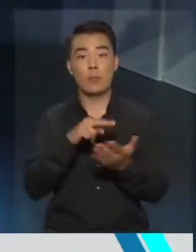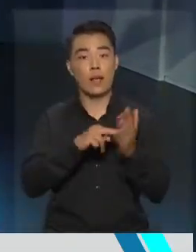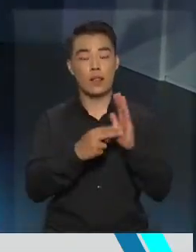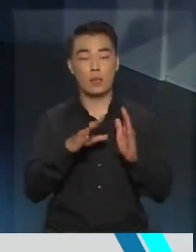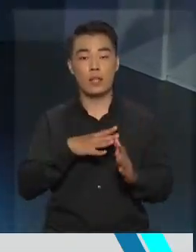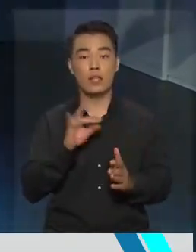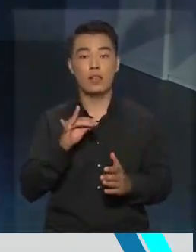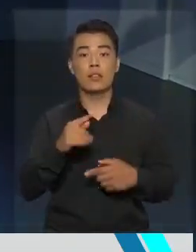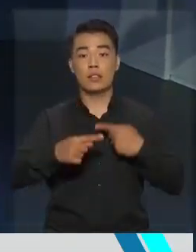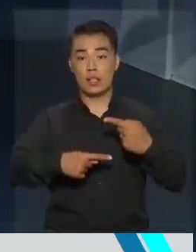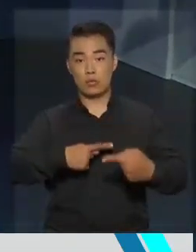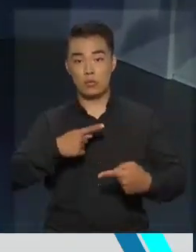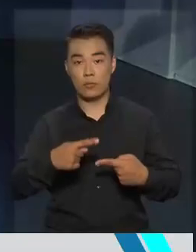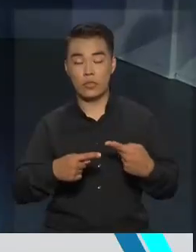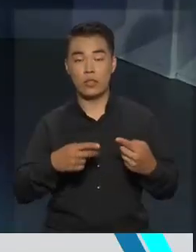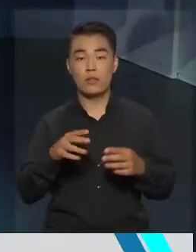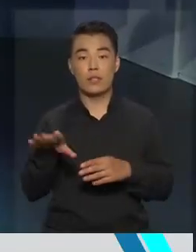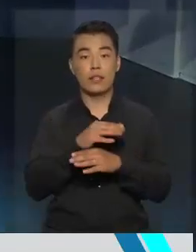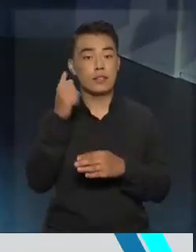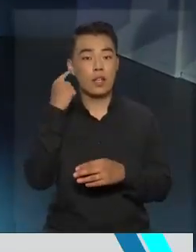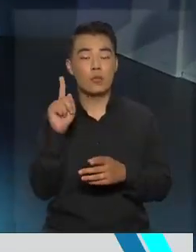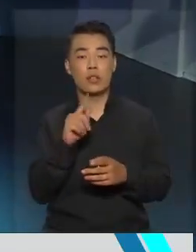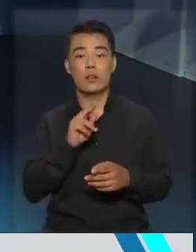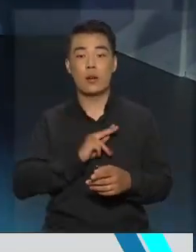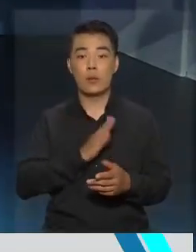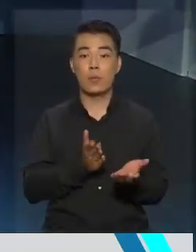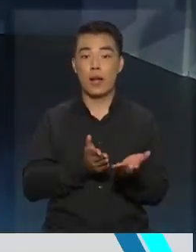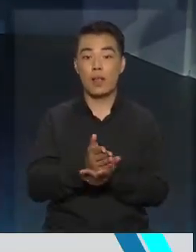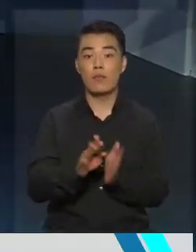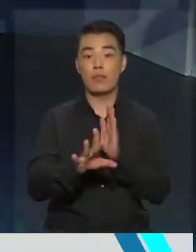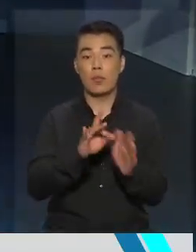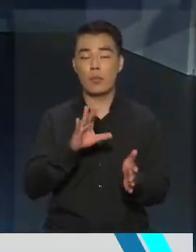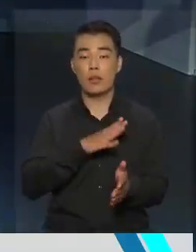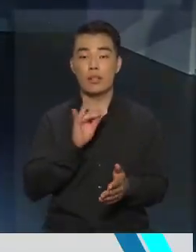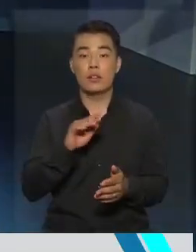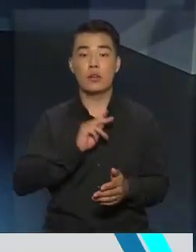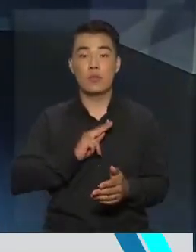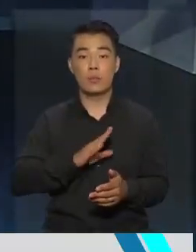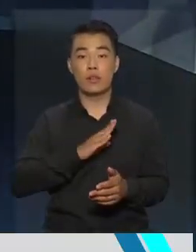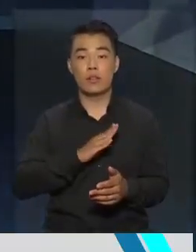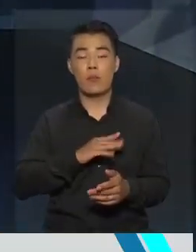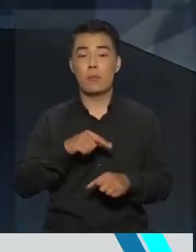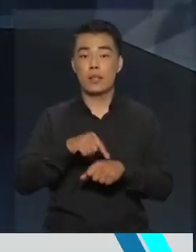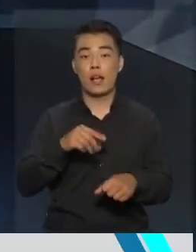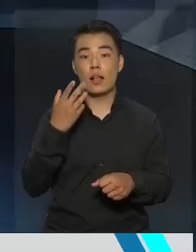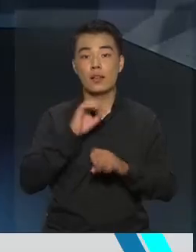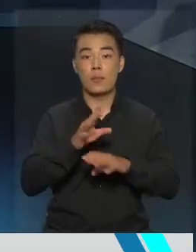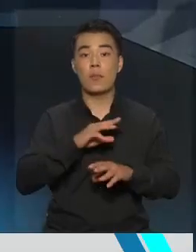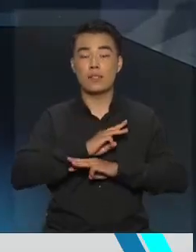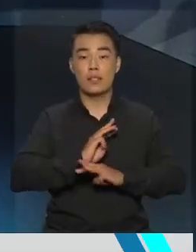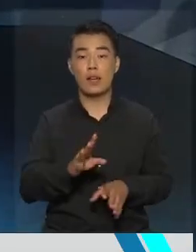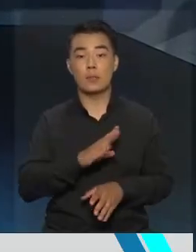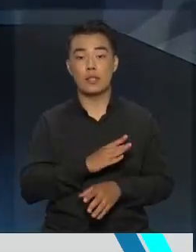Следующее. Мы знаем, что прошли у нас парламентские выборы, и в том числе они были затронуты маслихаты.